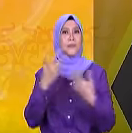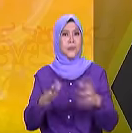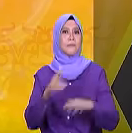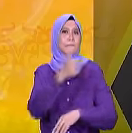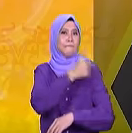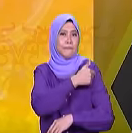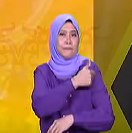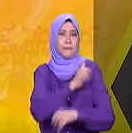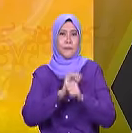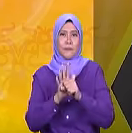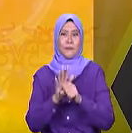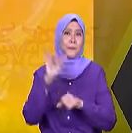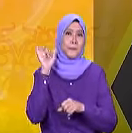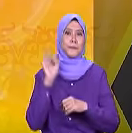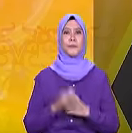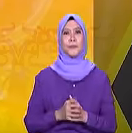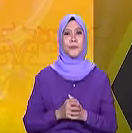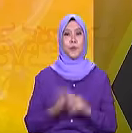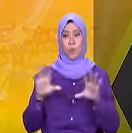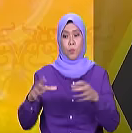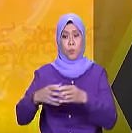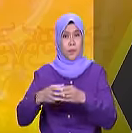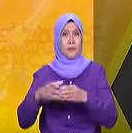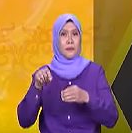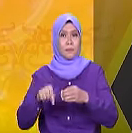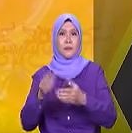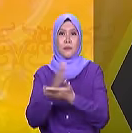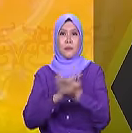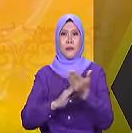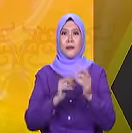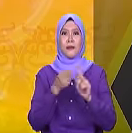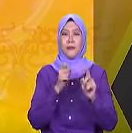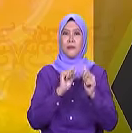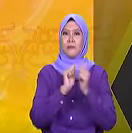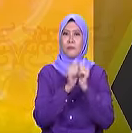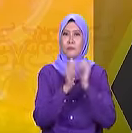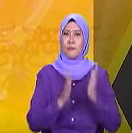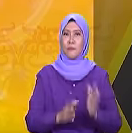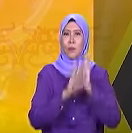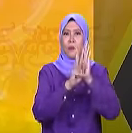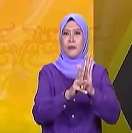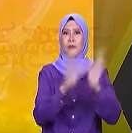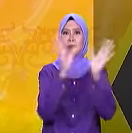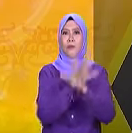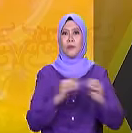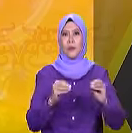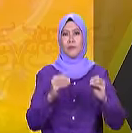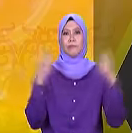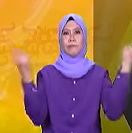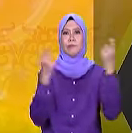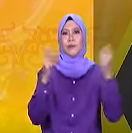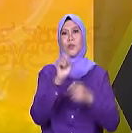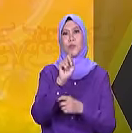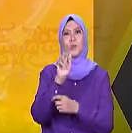vaksin COVID-19 mereka semalam. Dan kumpulan ini merupakan sebahagian daripada atlet yang bakal mewakili Sarawak pada temasya